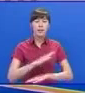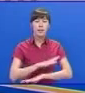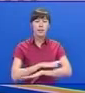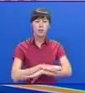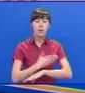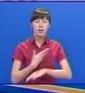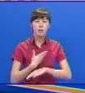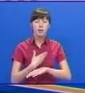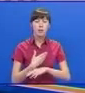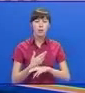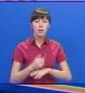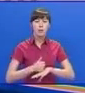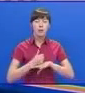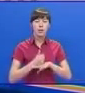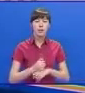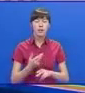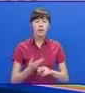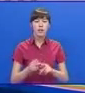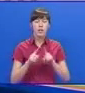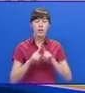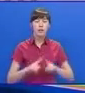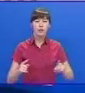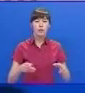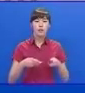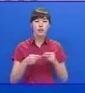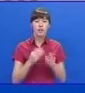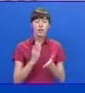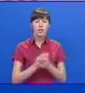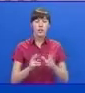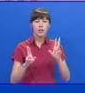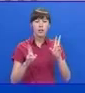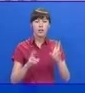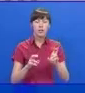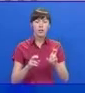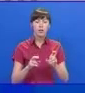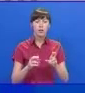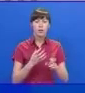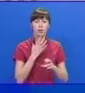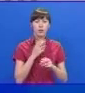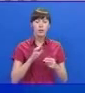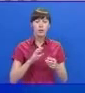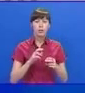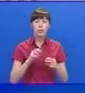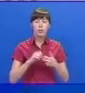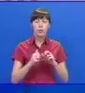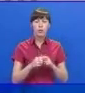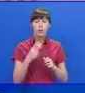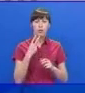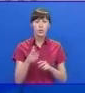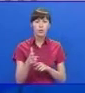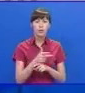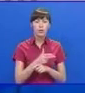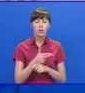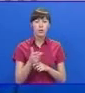біз үшін өте маңызы зор әсер қалдырды. Мына тақырыбы жылыту мәселесі. Өтілген көрсетілген